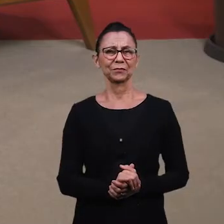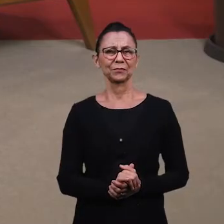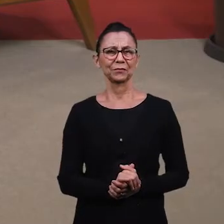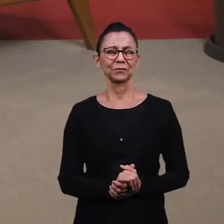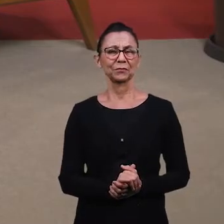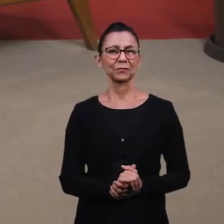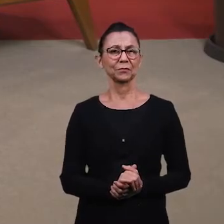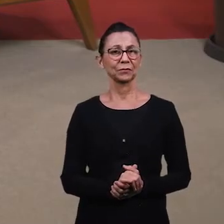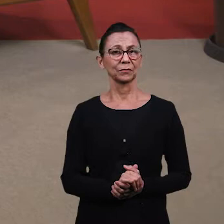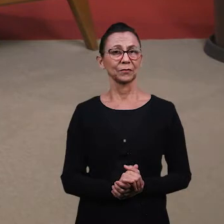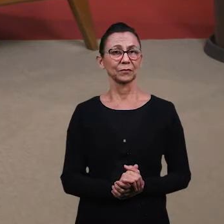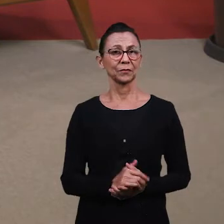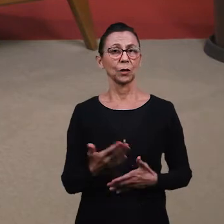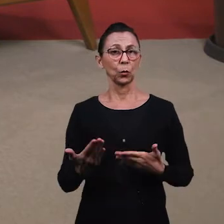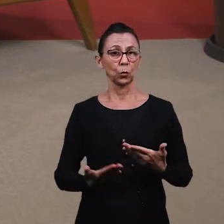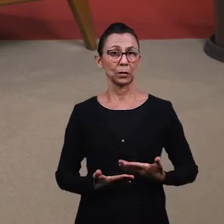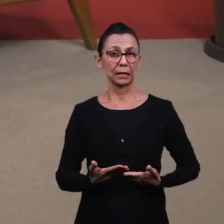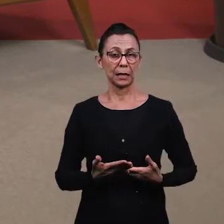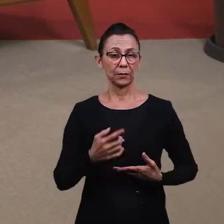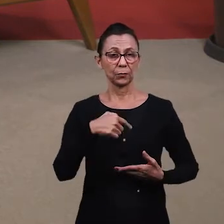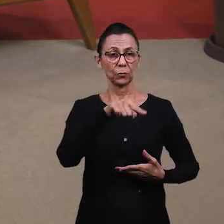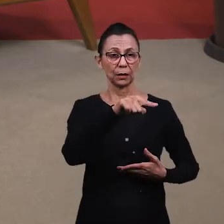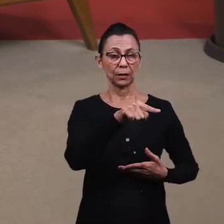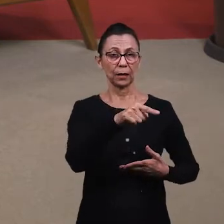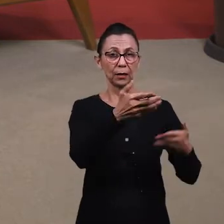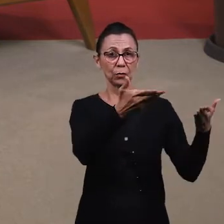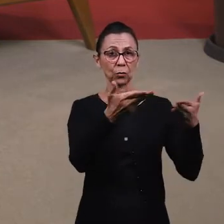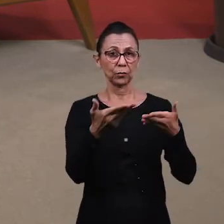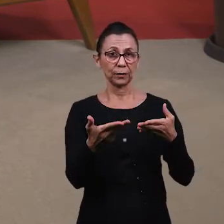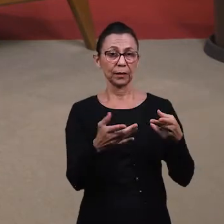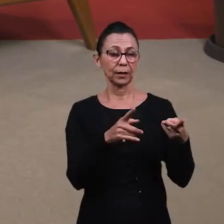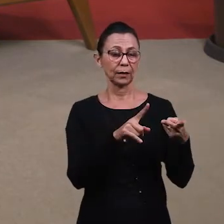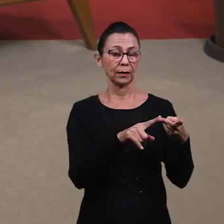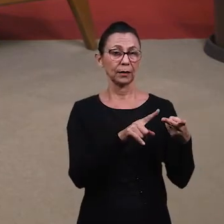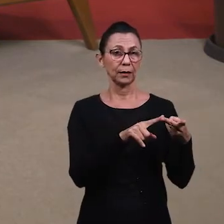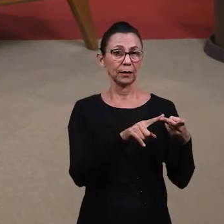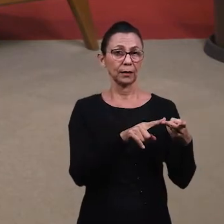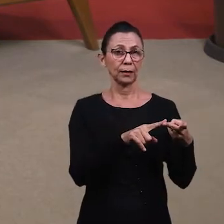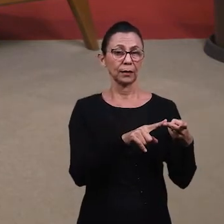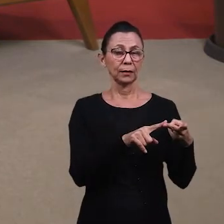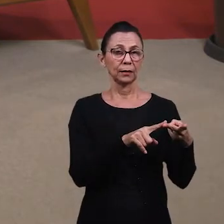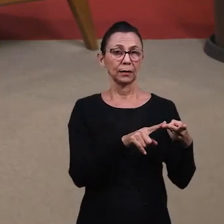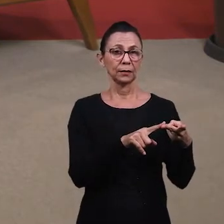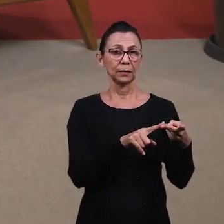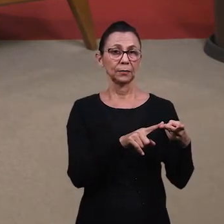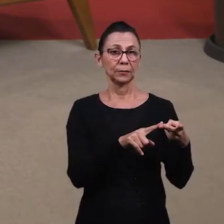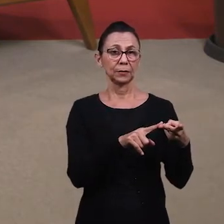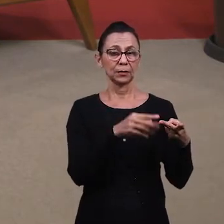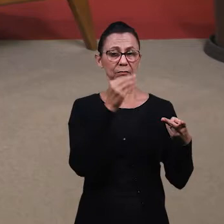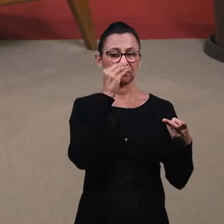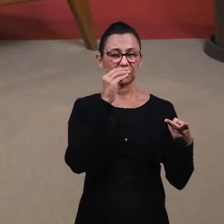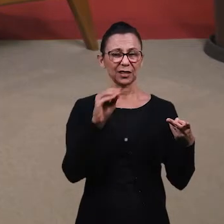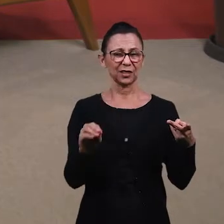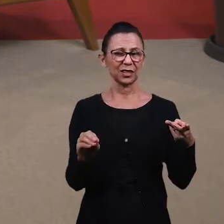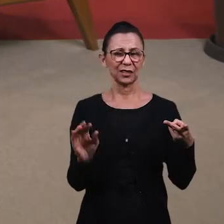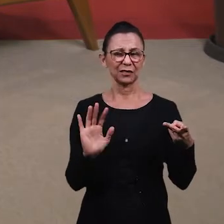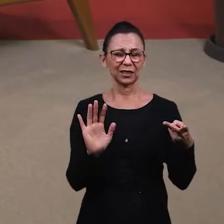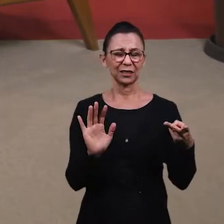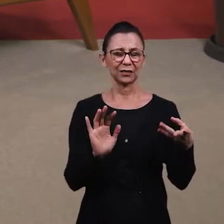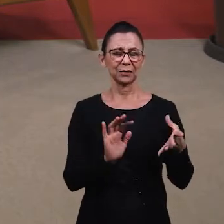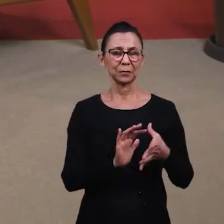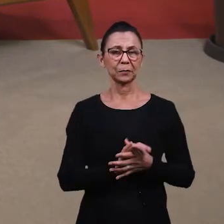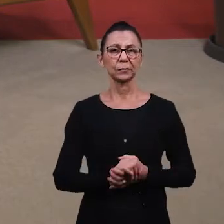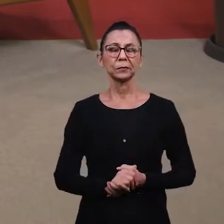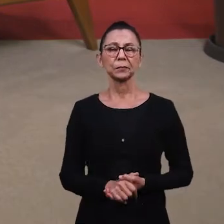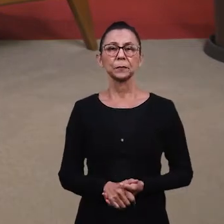Et ceux-là, ils n'ont pas voulu venir. » Donc, il y a deux actions ici. Aux serviteurs qui ont posé l'invitation et